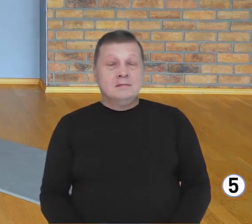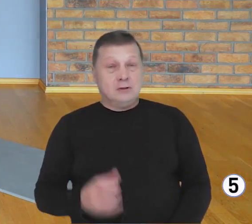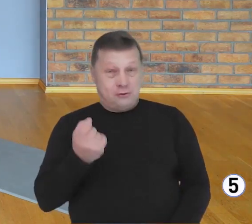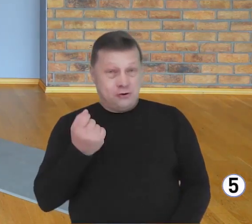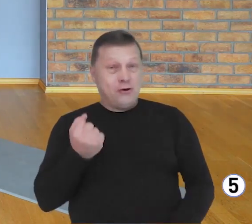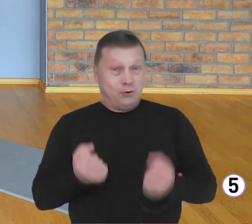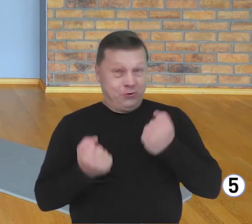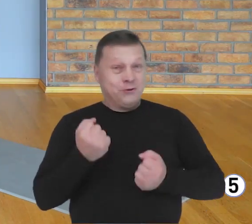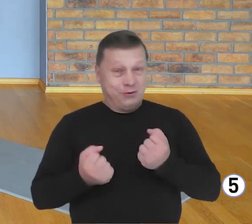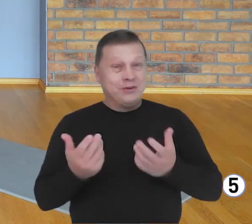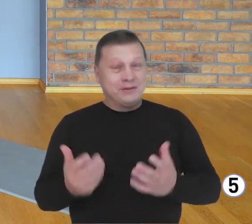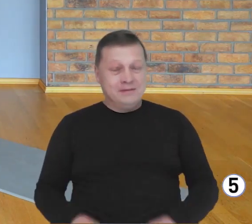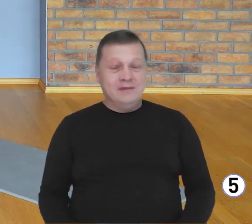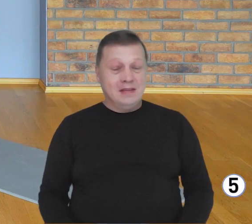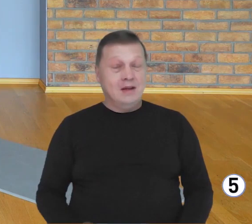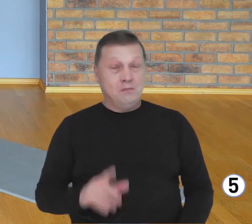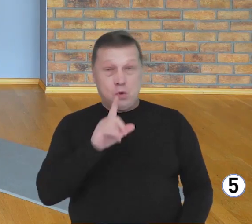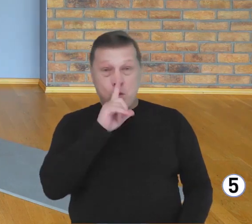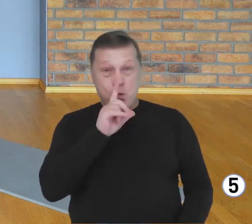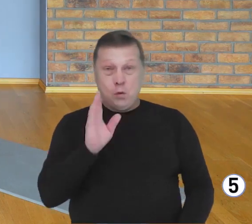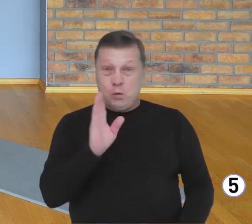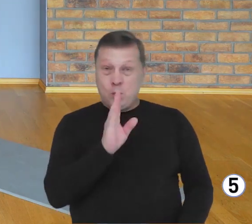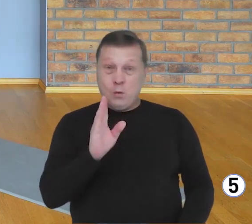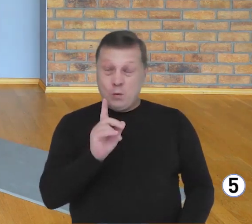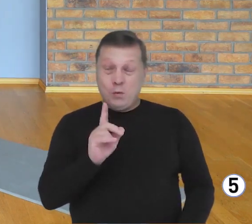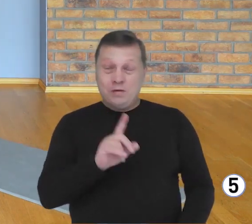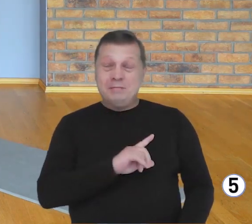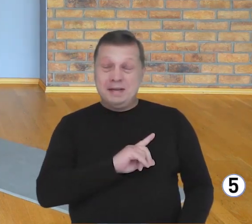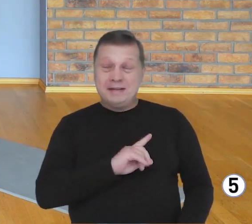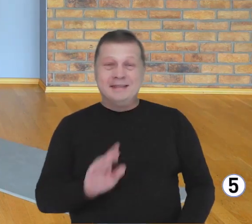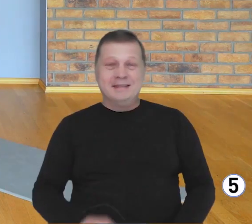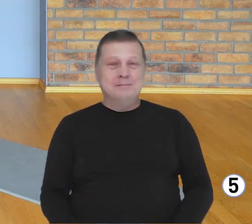Już jest troszeczkę trudniej. Już musisz utrzymać równowagę.